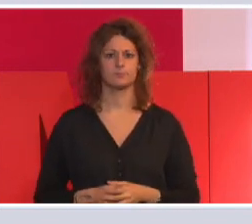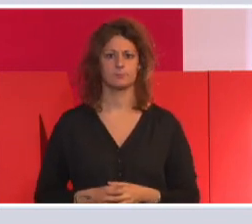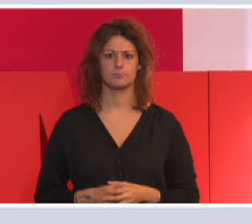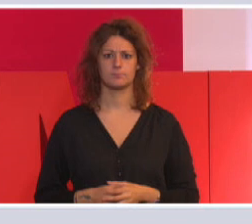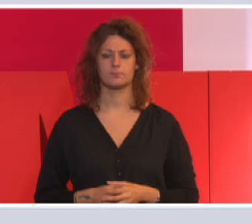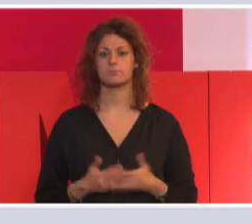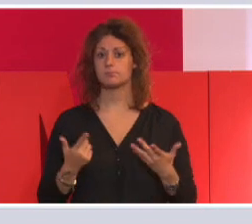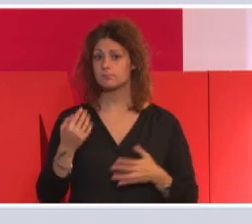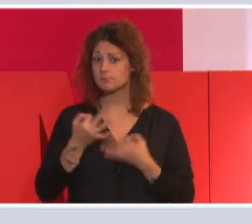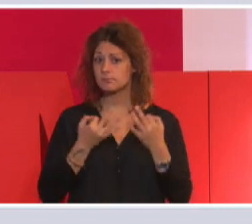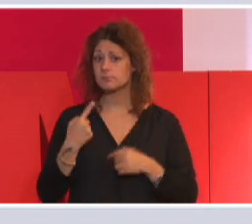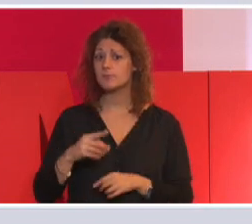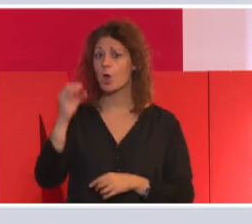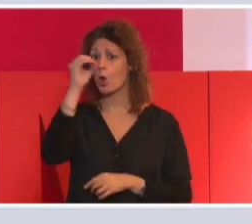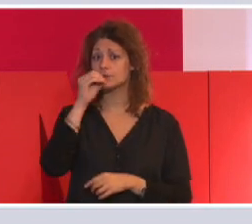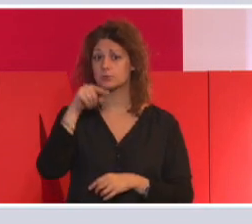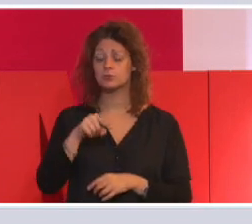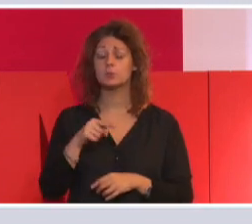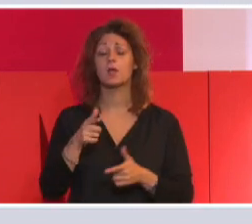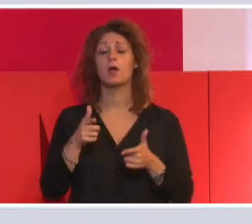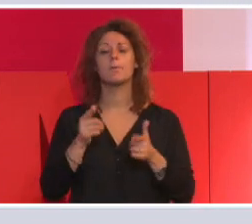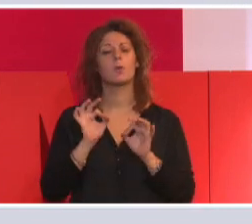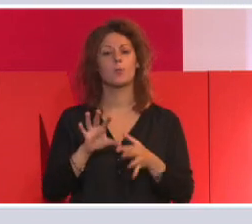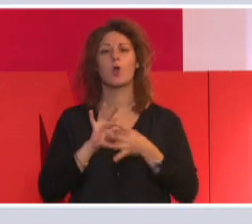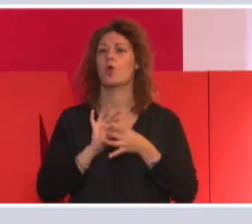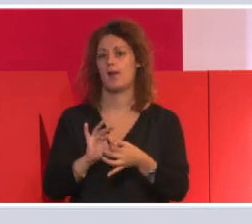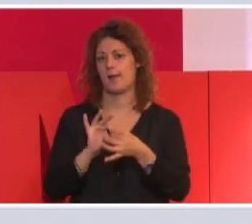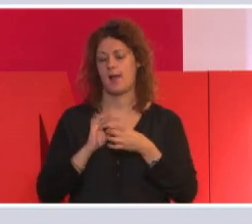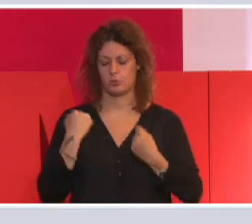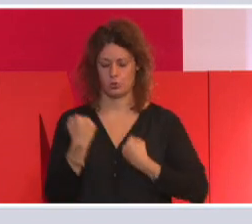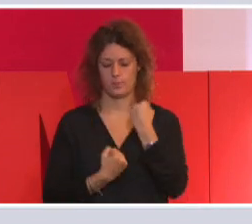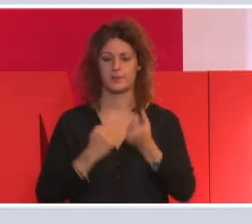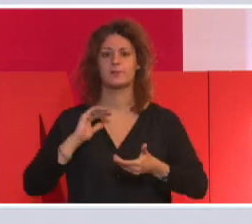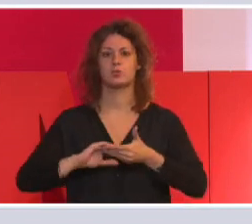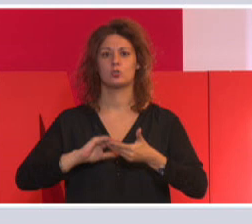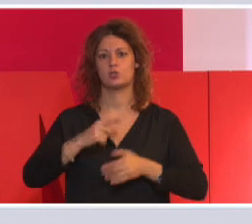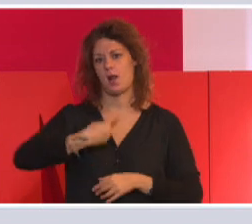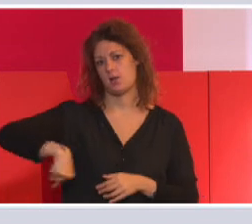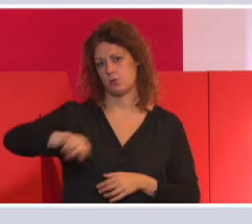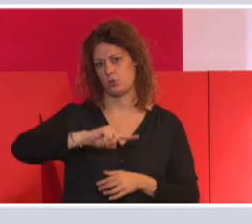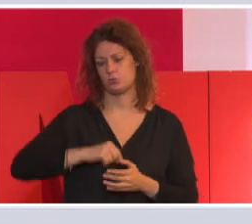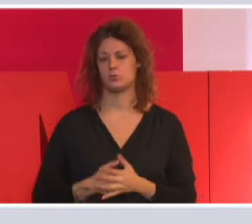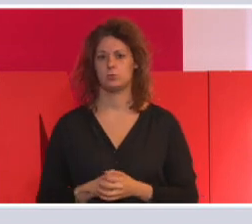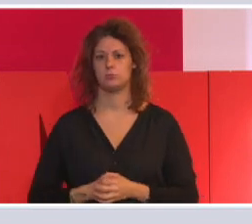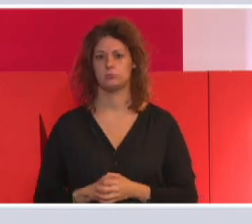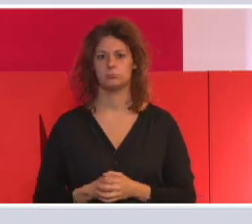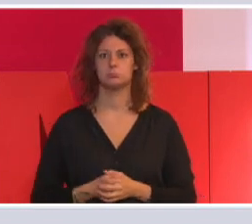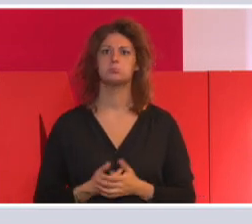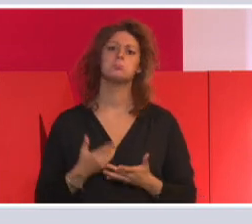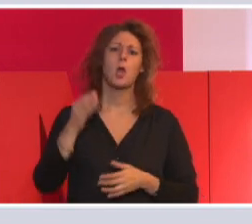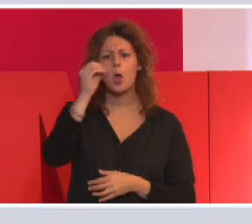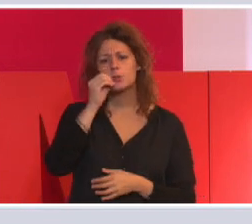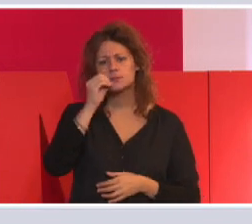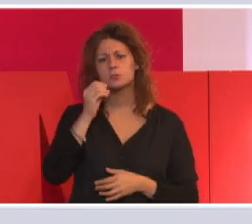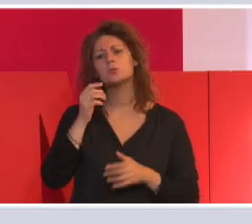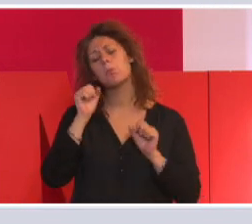con quello che è il nostro comportamento sociale che in un qualche modo potremmo diciamo declinare con la fiducia